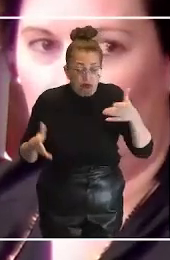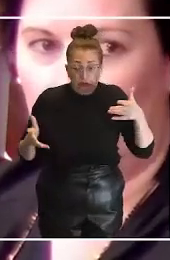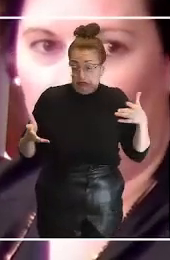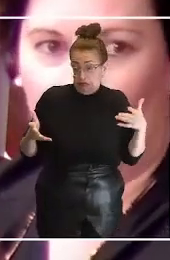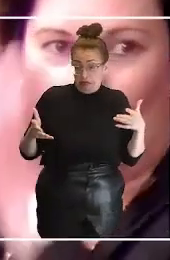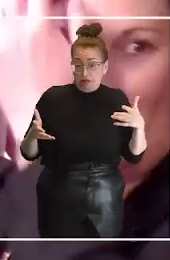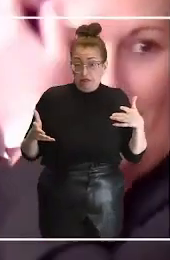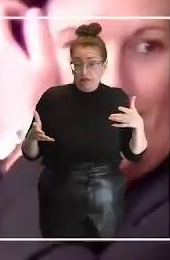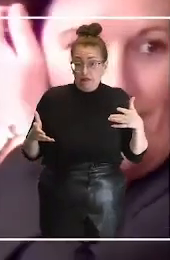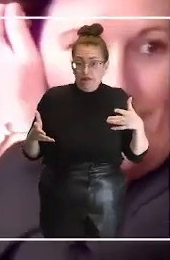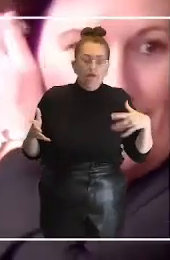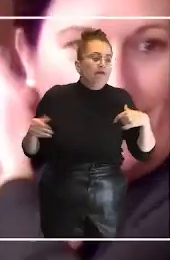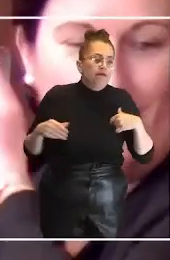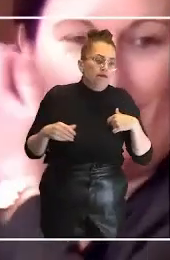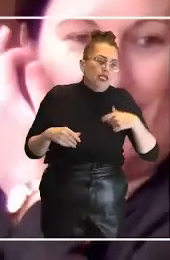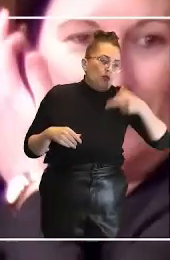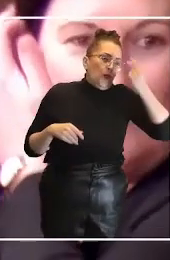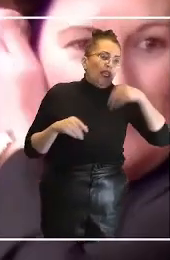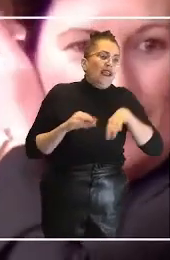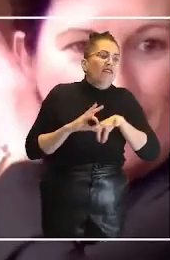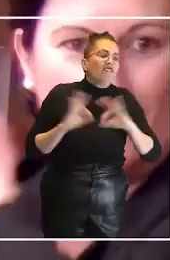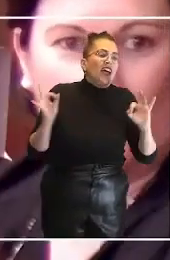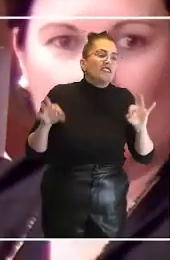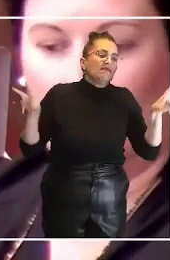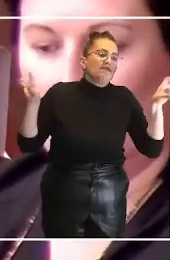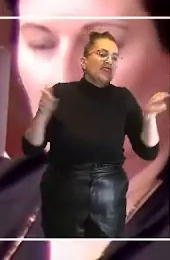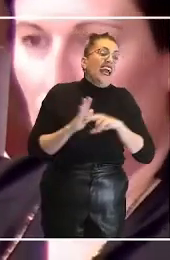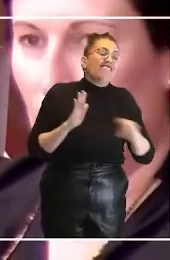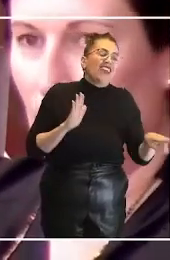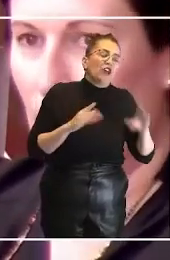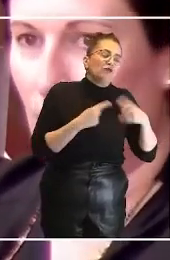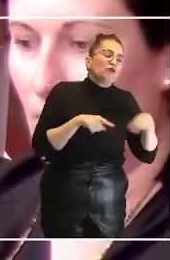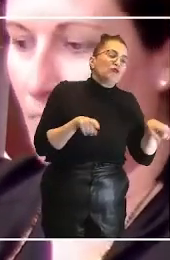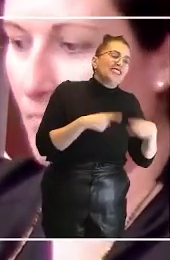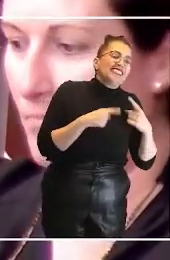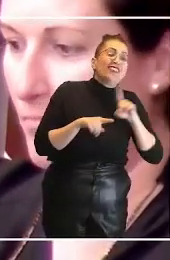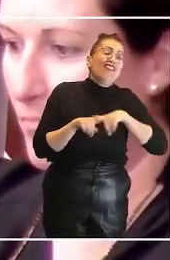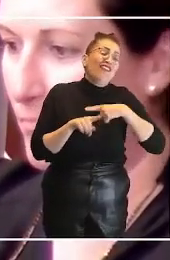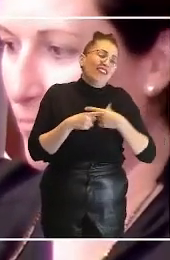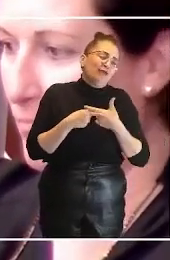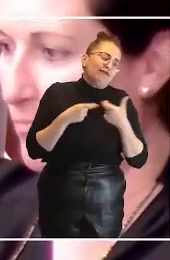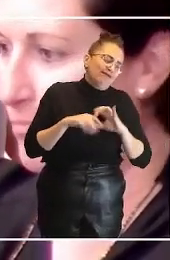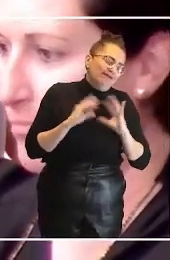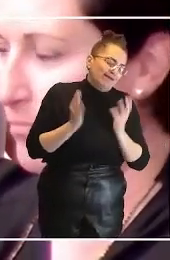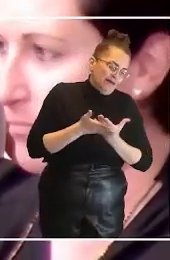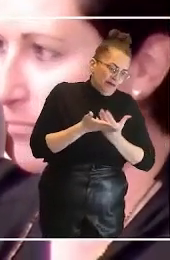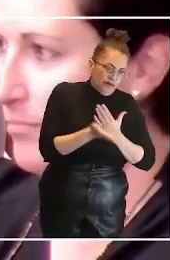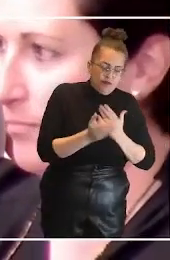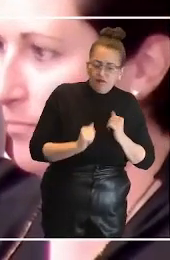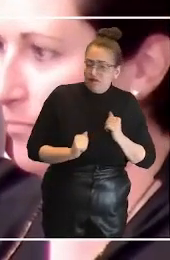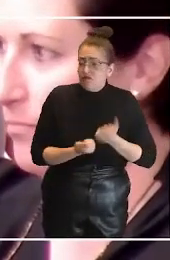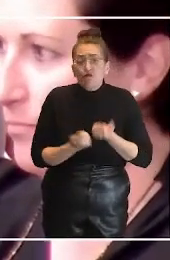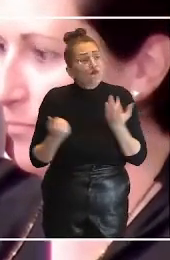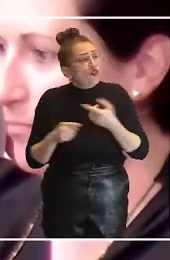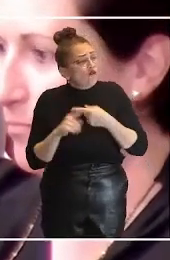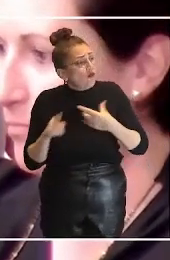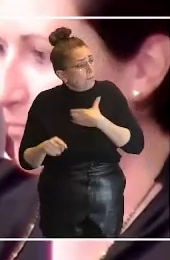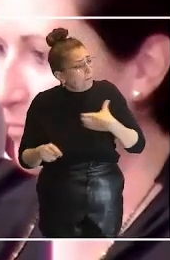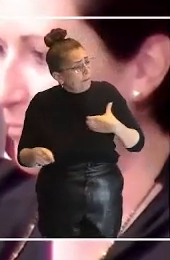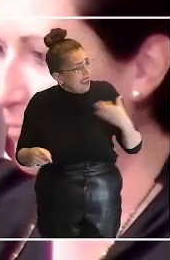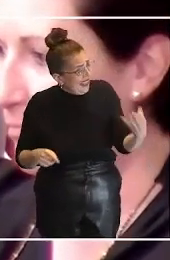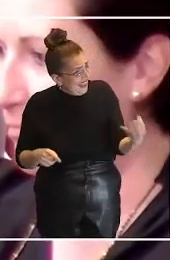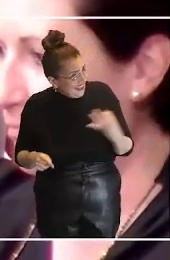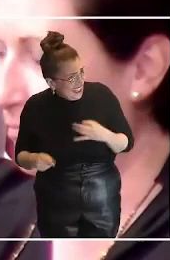les références musicales. Monsieur le maire, vous nous affirmez à plusieurs reprises dans ce conseil municipal avoir pondu un certain